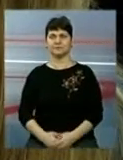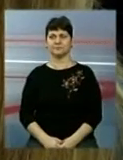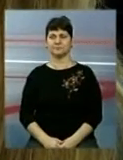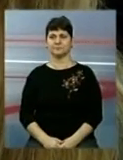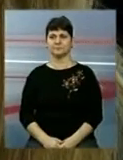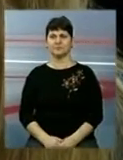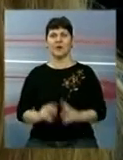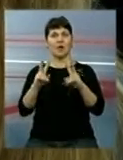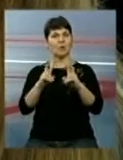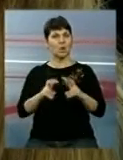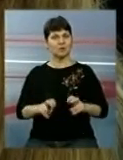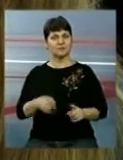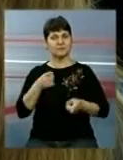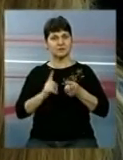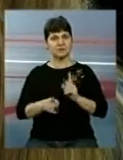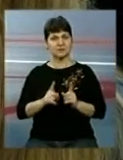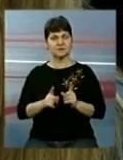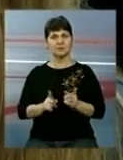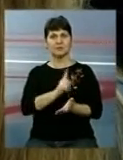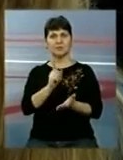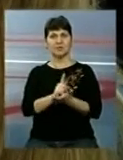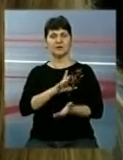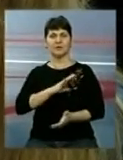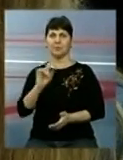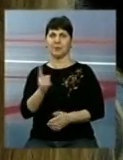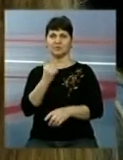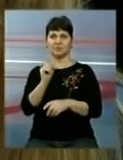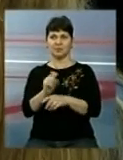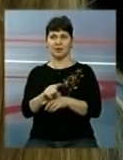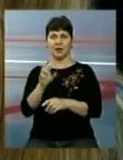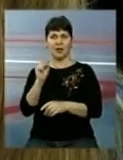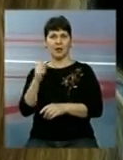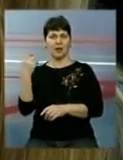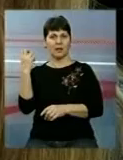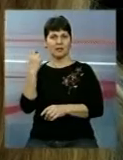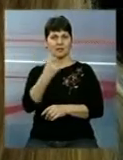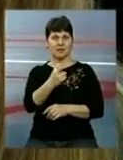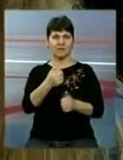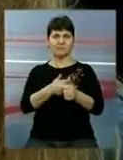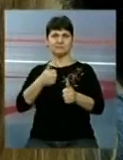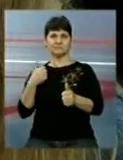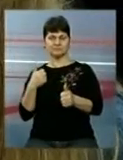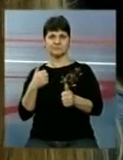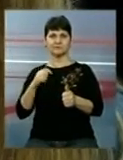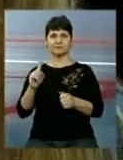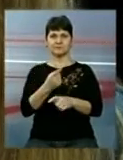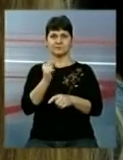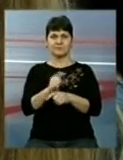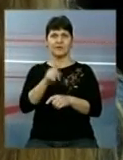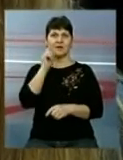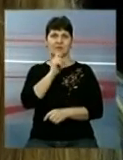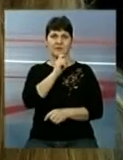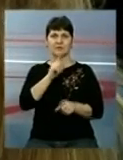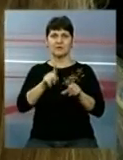що, звісно, що автотранспорт має перший пріоритет, а трамвай має останній пріоритет. Для Вінниці теж. Ми, коли